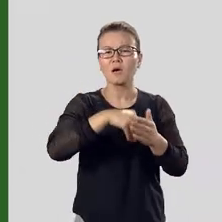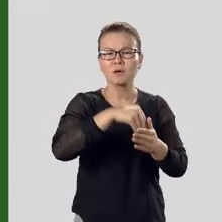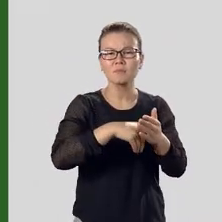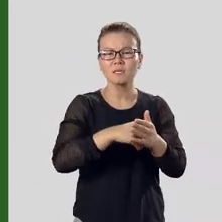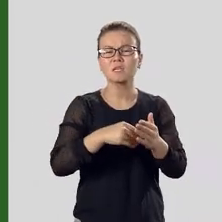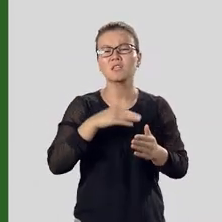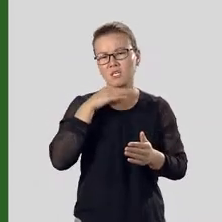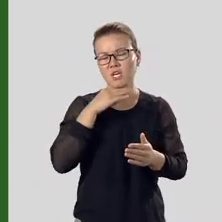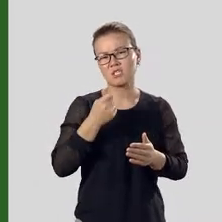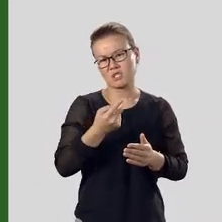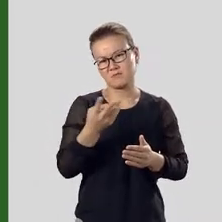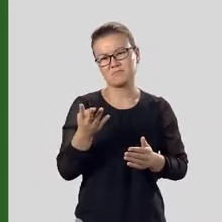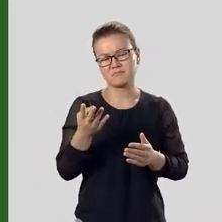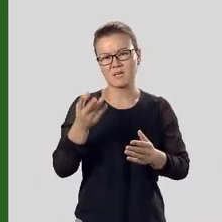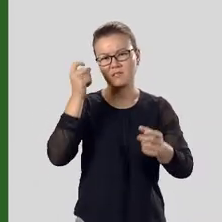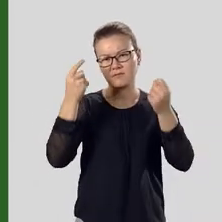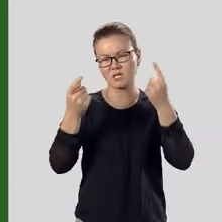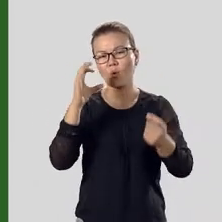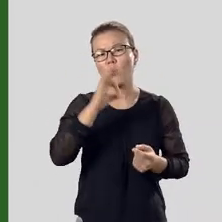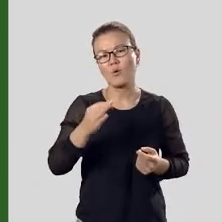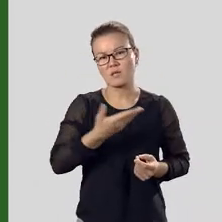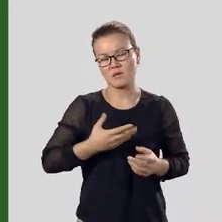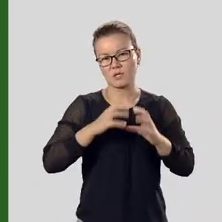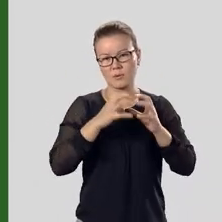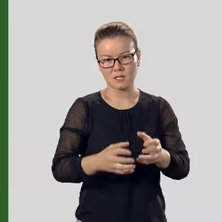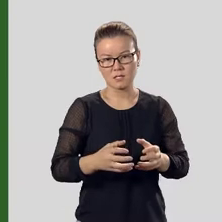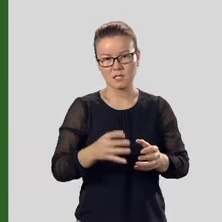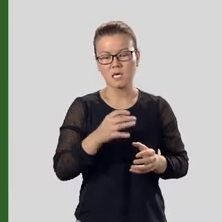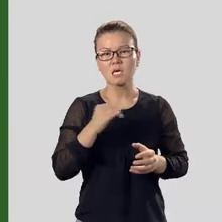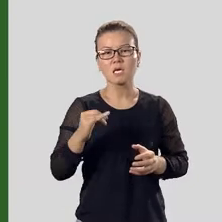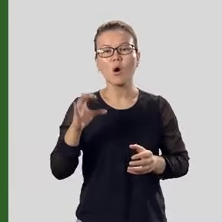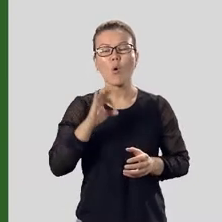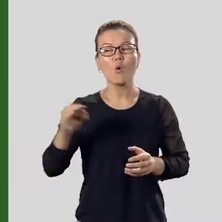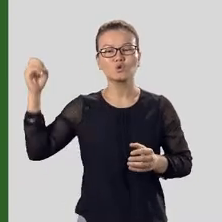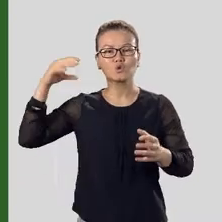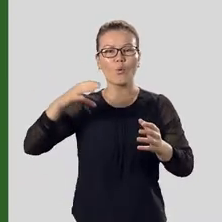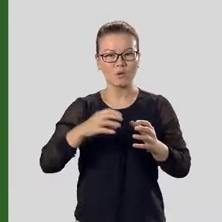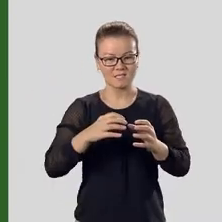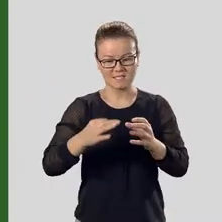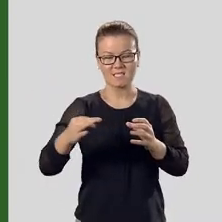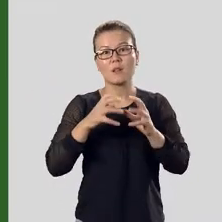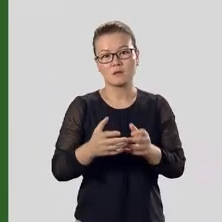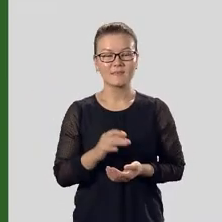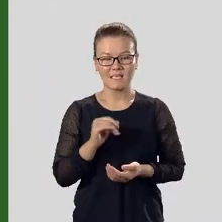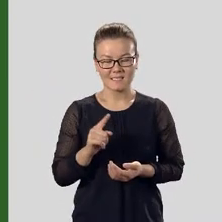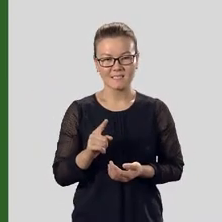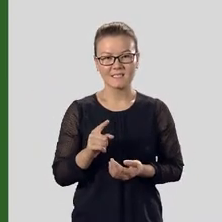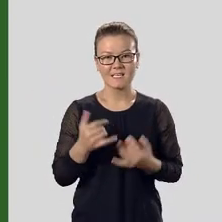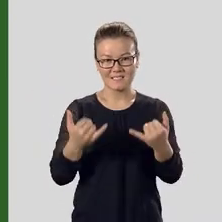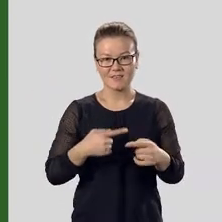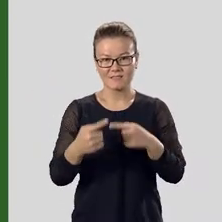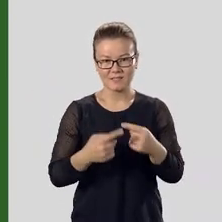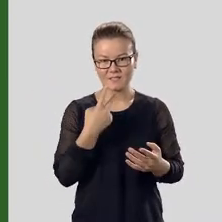достаточное количество сведений о нашей планете и о Солнечной системе. Из